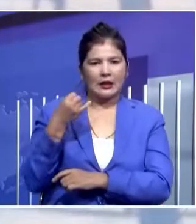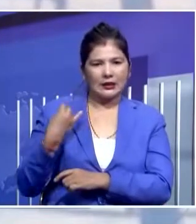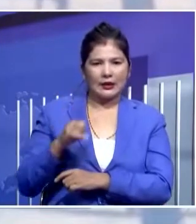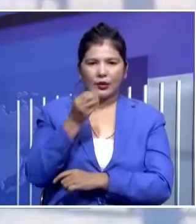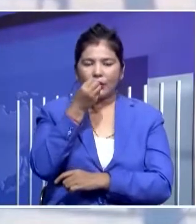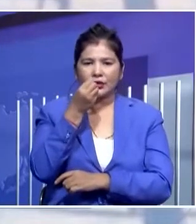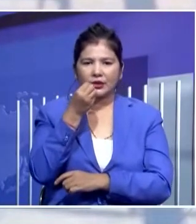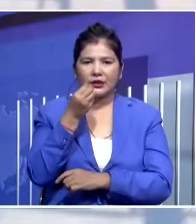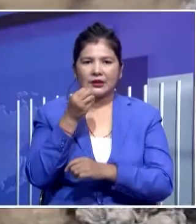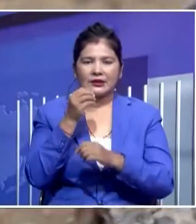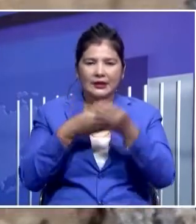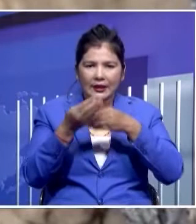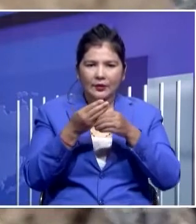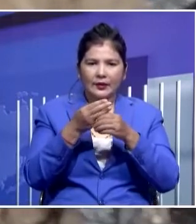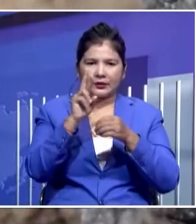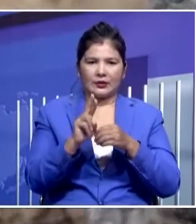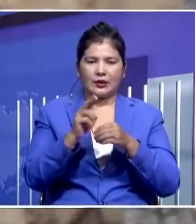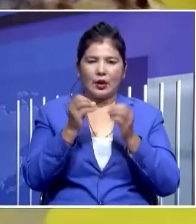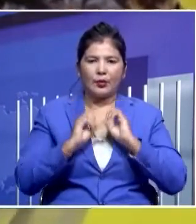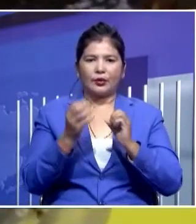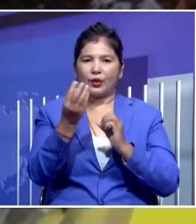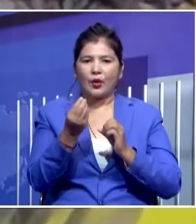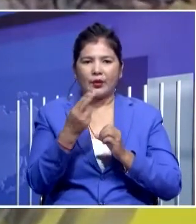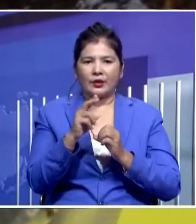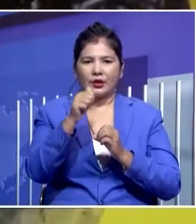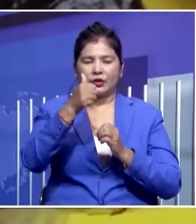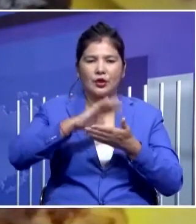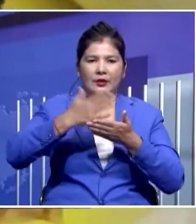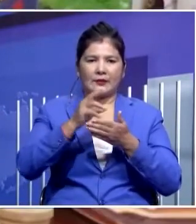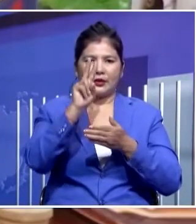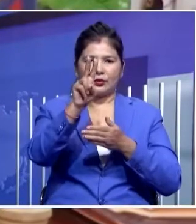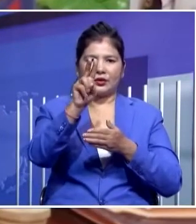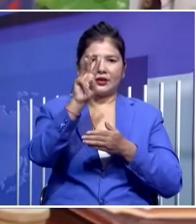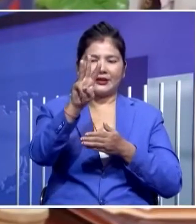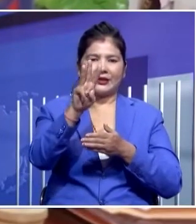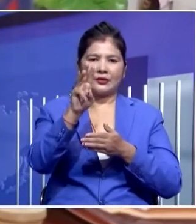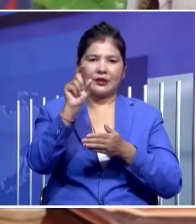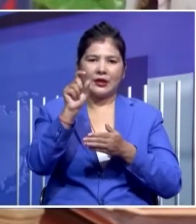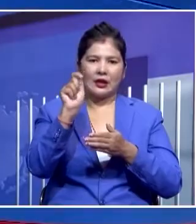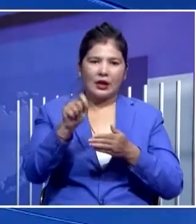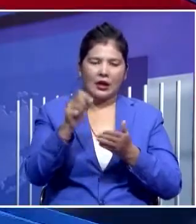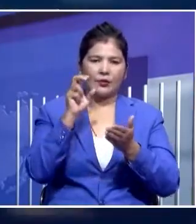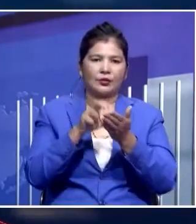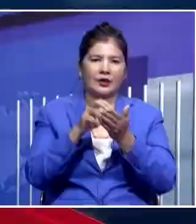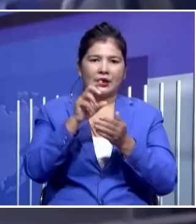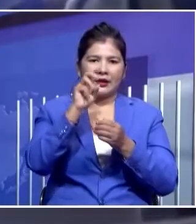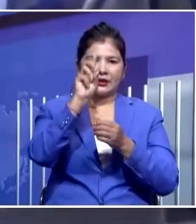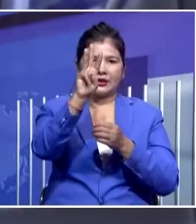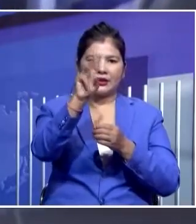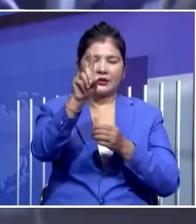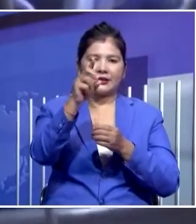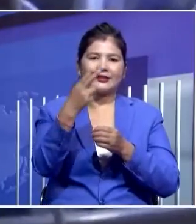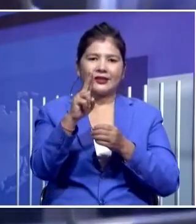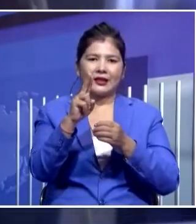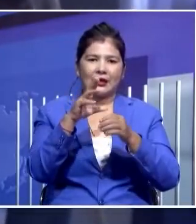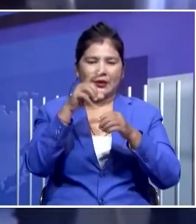औषध अवैध कारोबार र प्रयोग कम भएन। बितेको 6 महिनामा मात्रै 23 मुद्दा दर्ता। 31 प्रहरीको नियन्त्रणमा। शरणार्थी